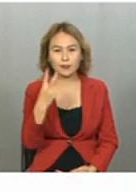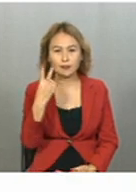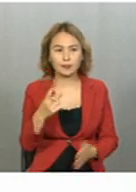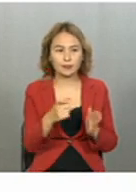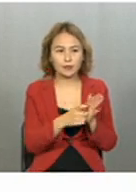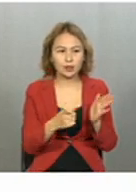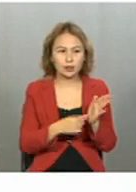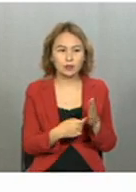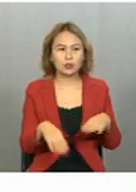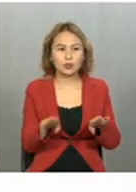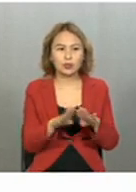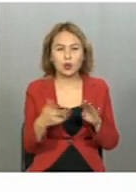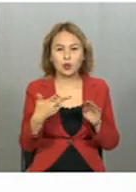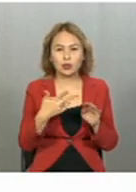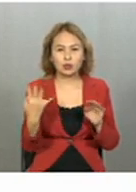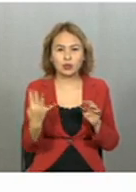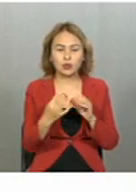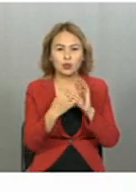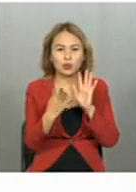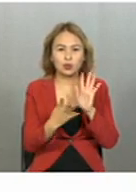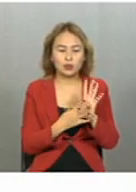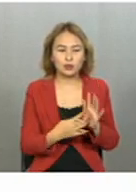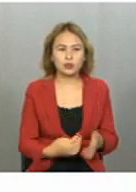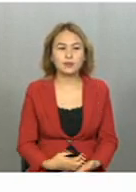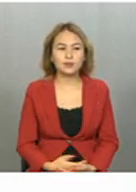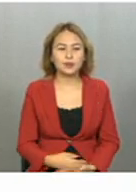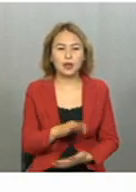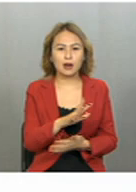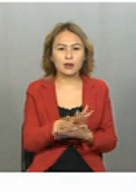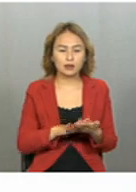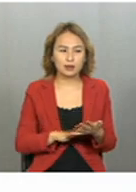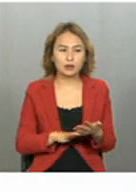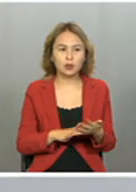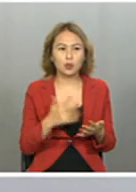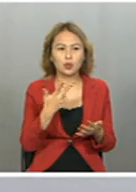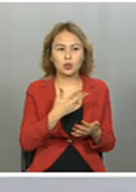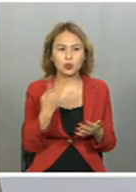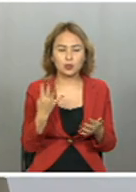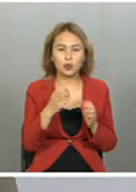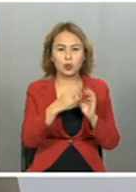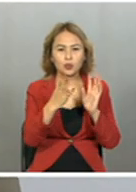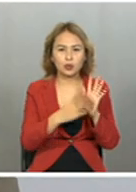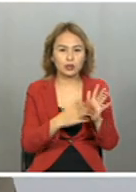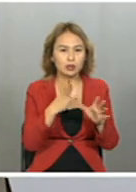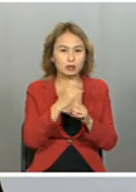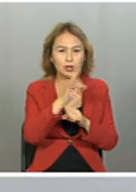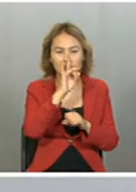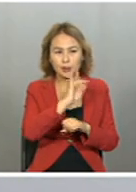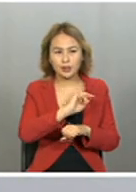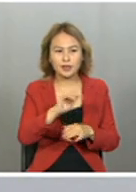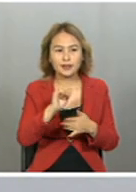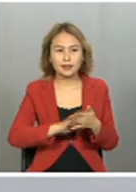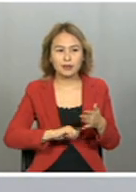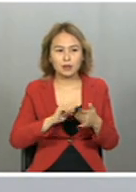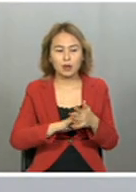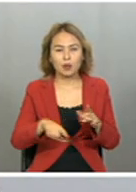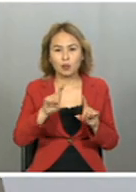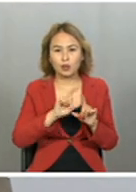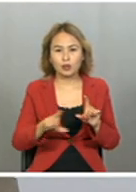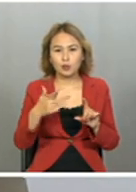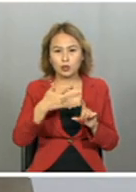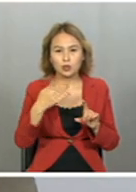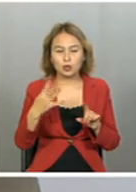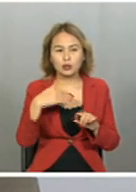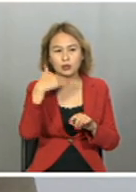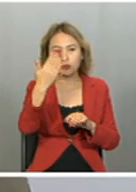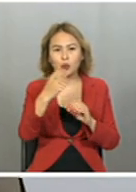сонда 34-тен 19. Әрі қарай 34 пен 19 қысқармайды, себебі бөліміндегі 19 жай сан